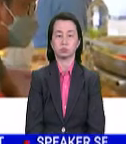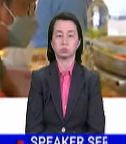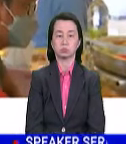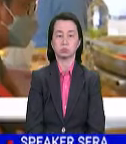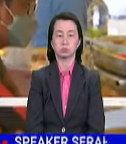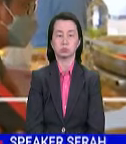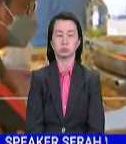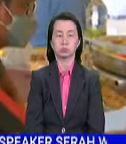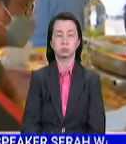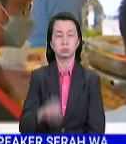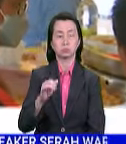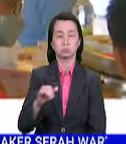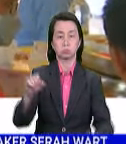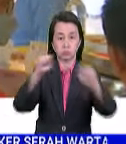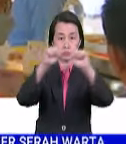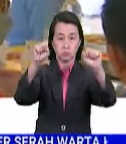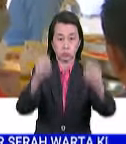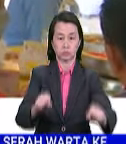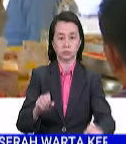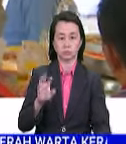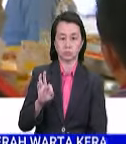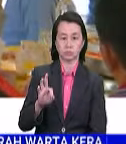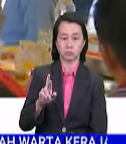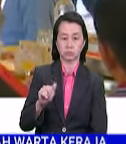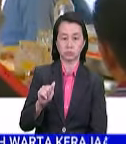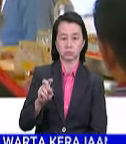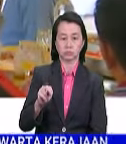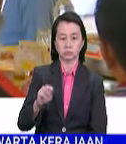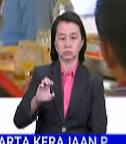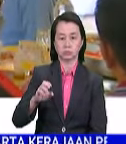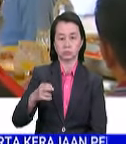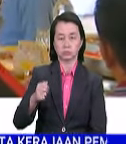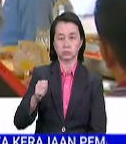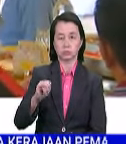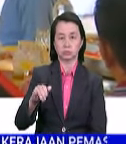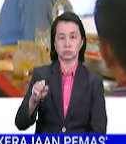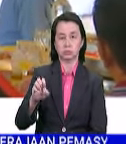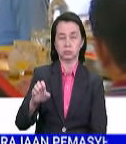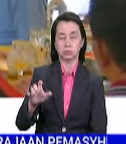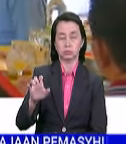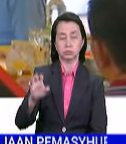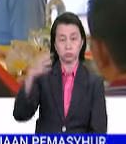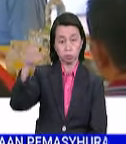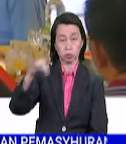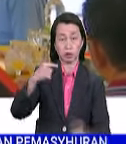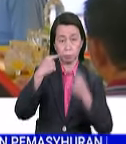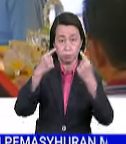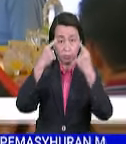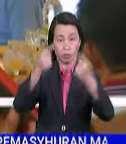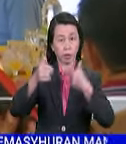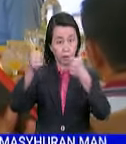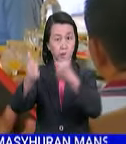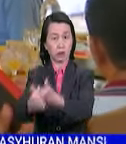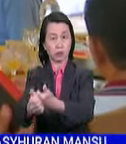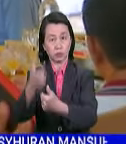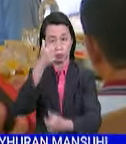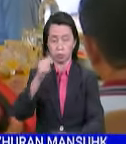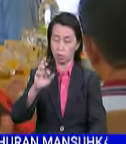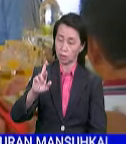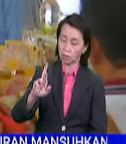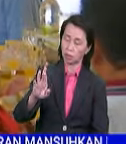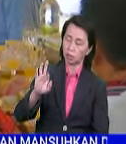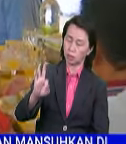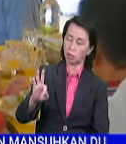Dalam sistem franchise, you akan mengikuti sistem yang sudah berjaya, yang proven dan berjaya, sebab ini franchising